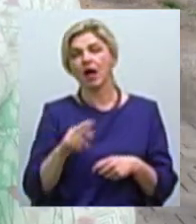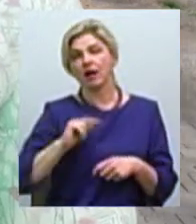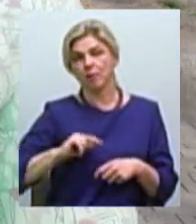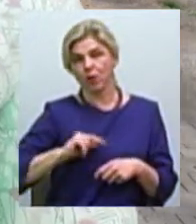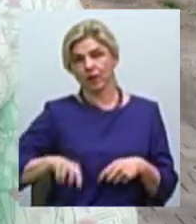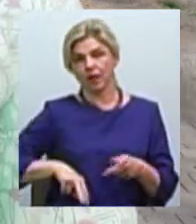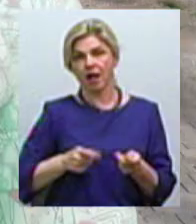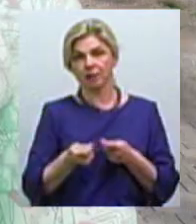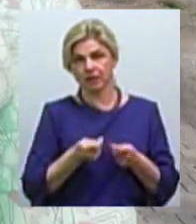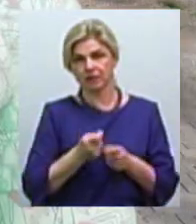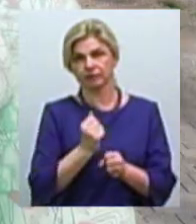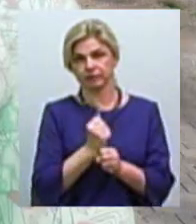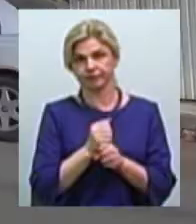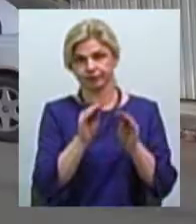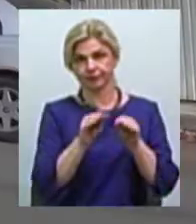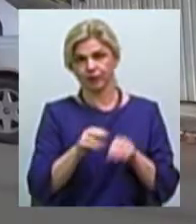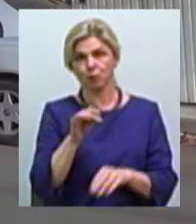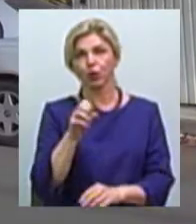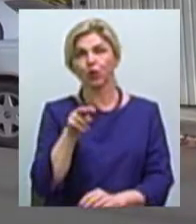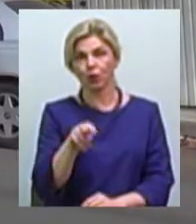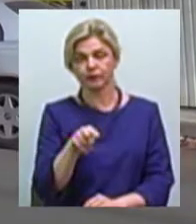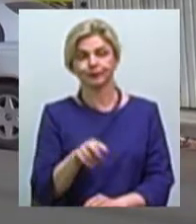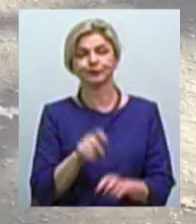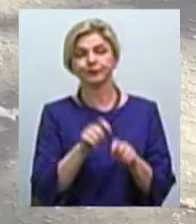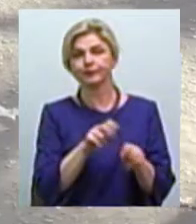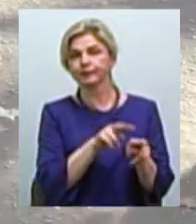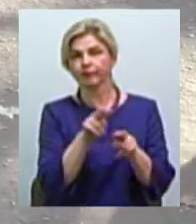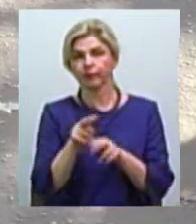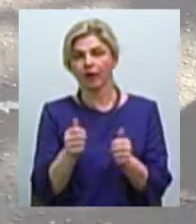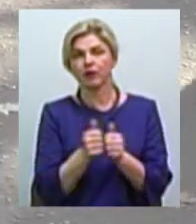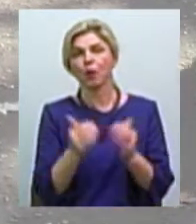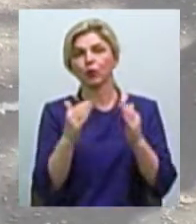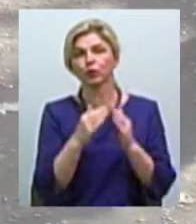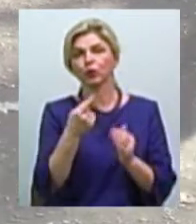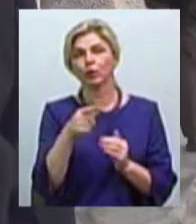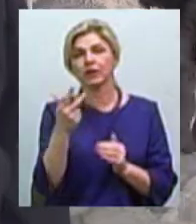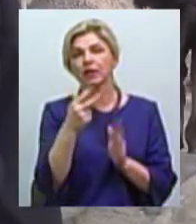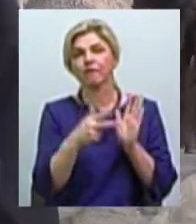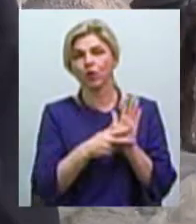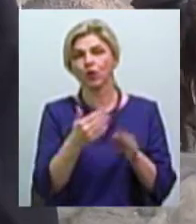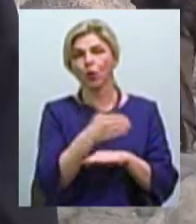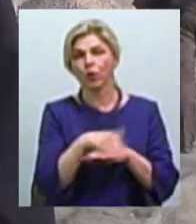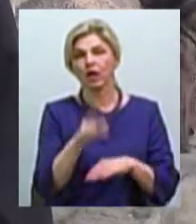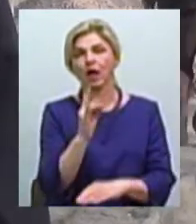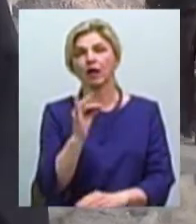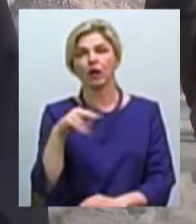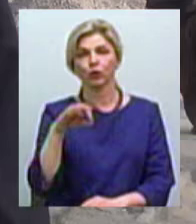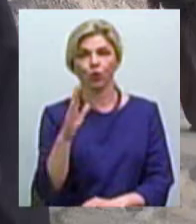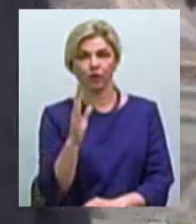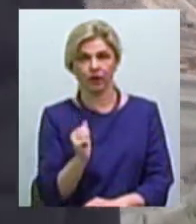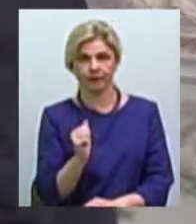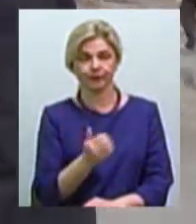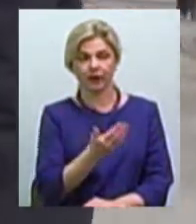Заводського району складають протоколи. Рейд організували біля будинку номер 38 по вулиці Крилова. Ви знаєте, що